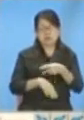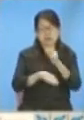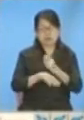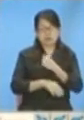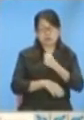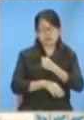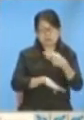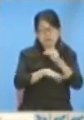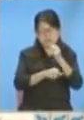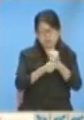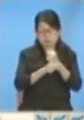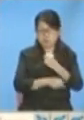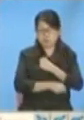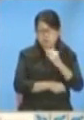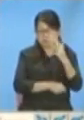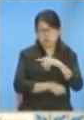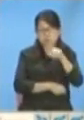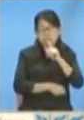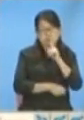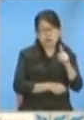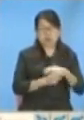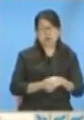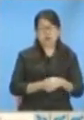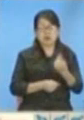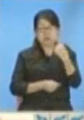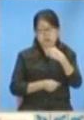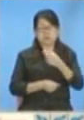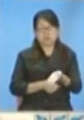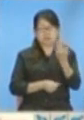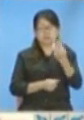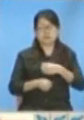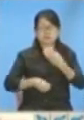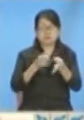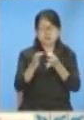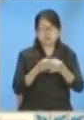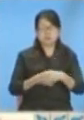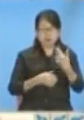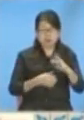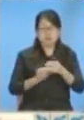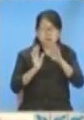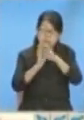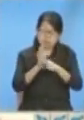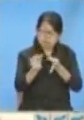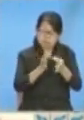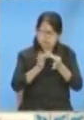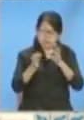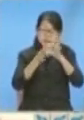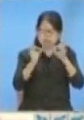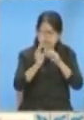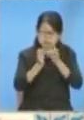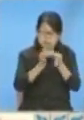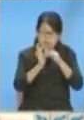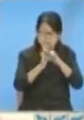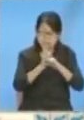ในการทำหน้าที่ประธานรัฐสภาท่านชี้ให้ผมพูดผมก็พูดตามประเด็นที่ท่านประธาน